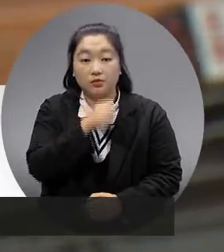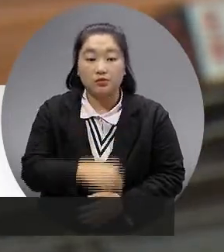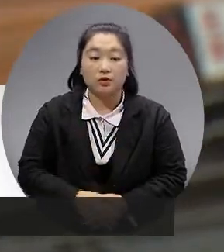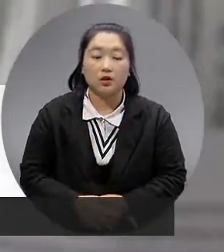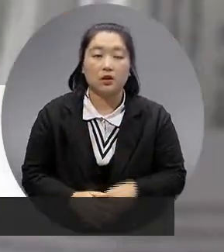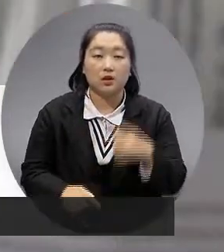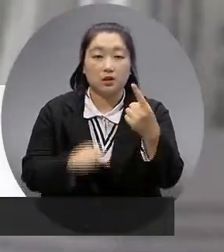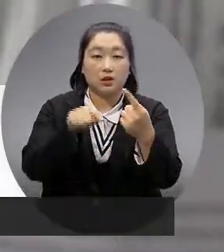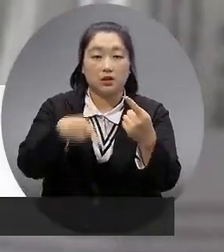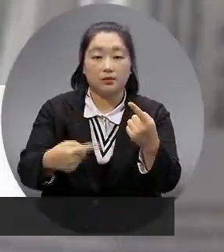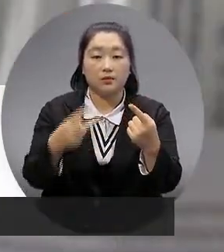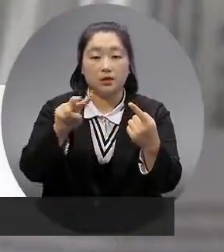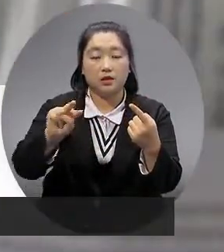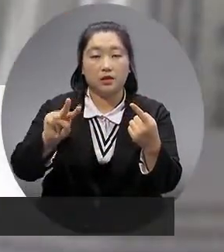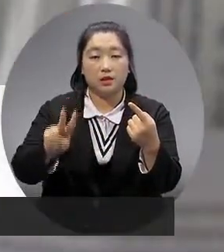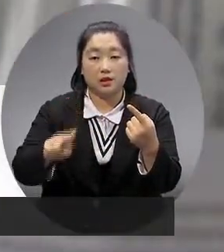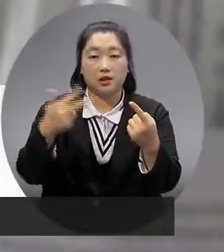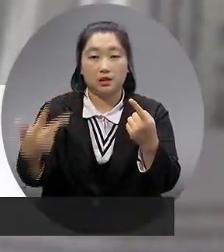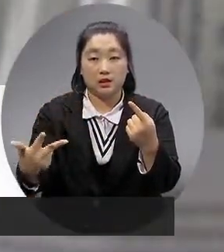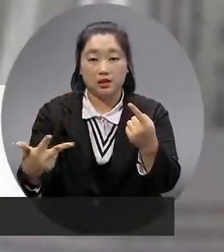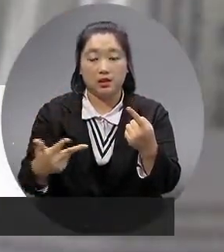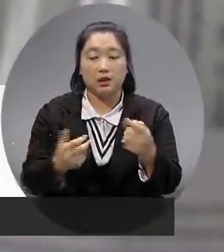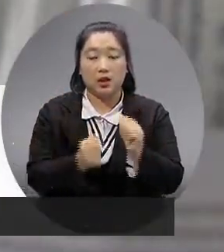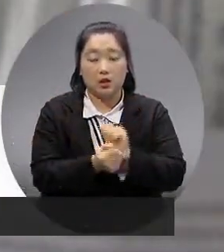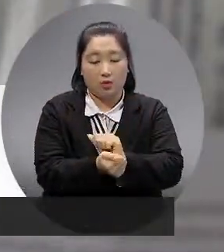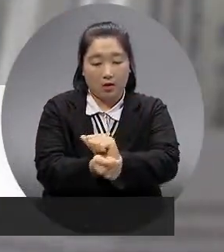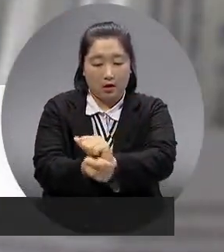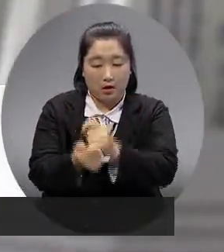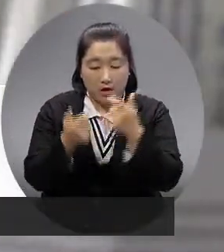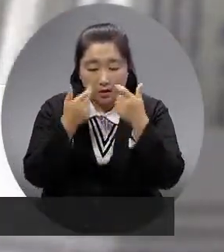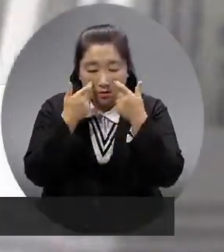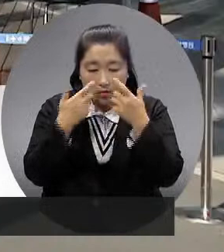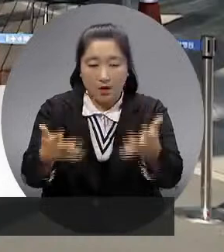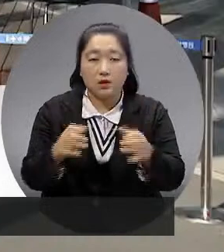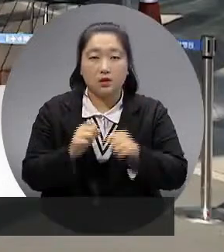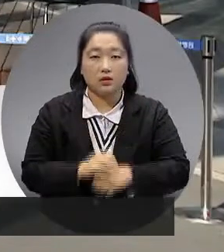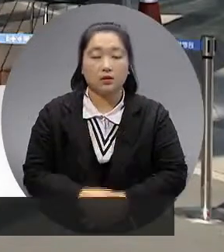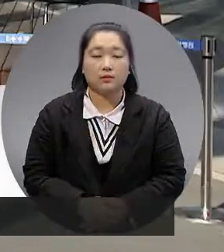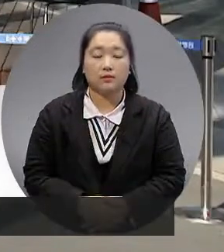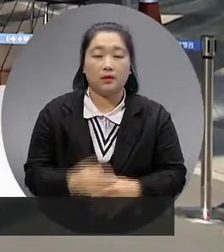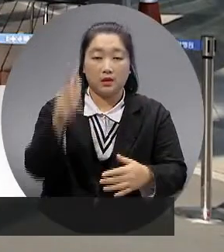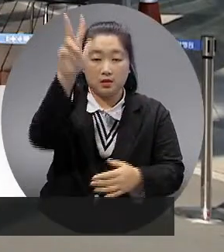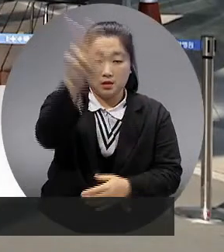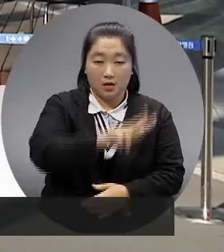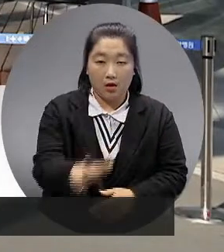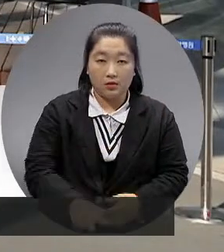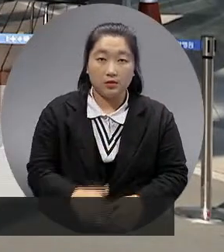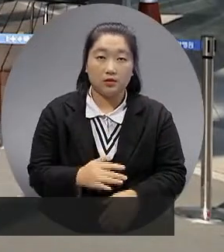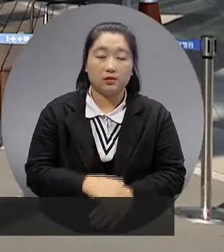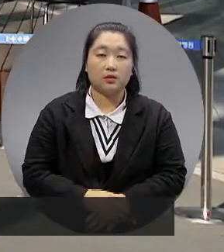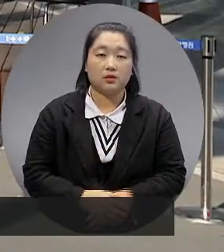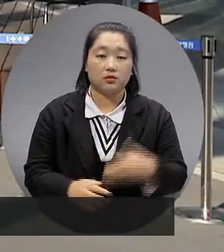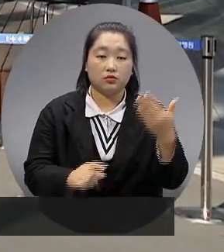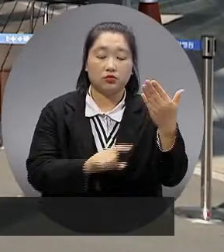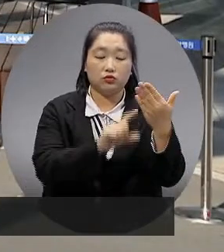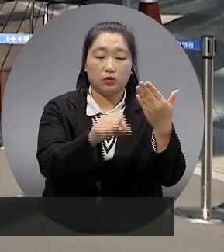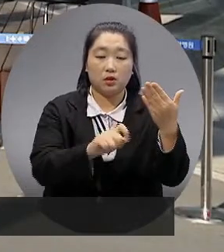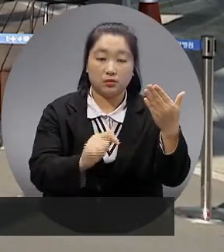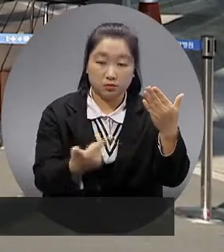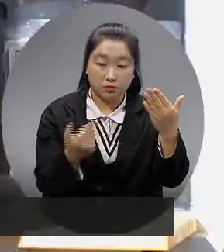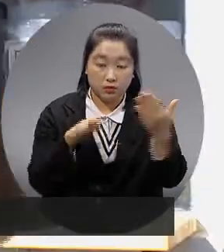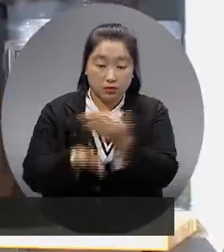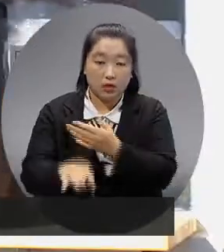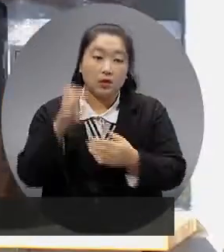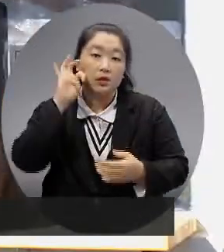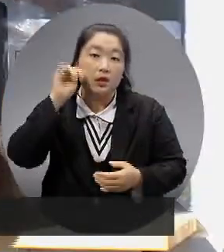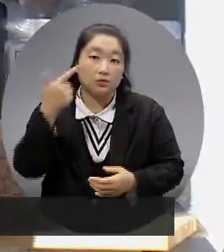재생산 지수는 1.27을 기록해 확산세가 뚜렷했습니다. 전국적으로는 지난 9월 16일 이후